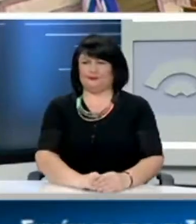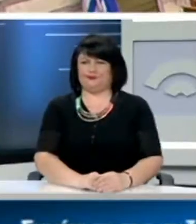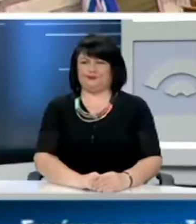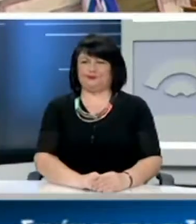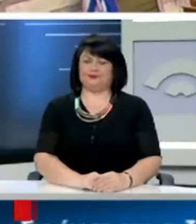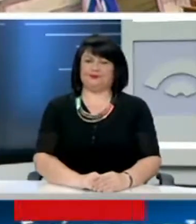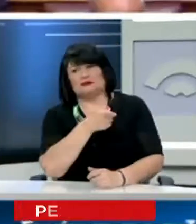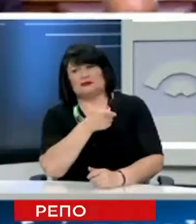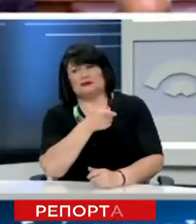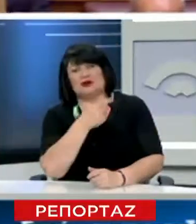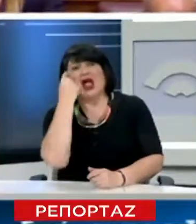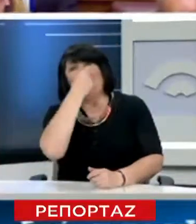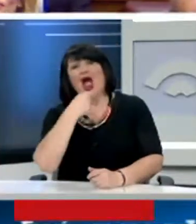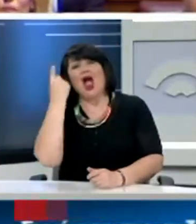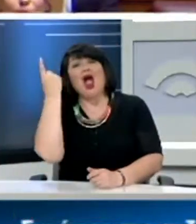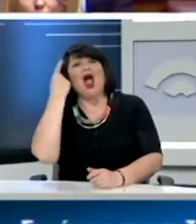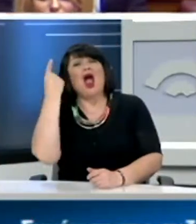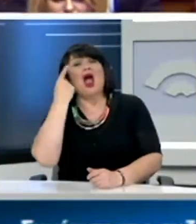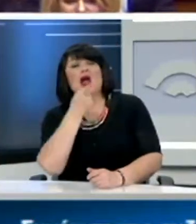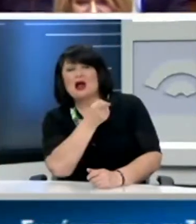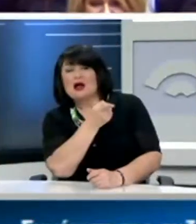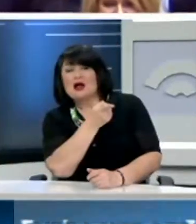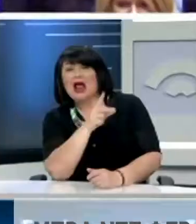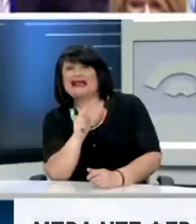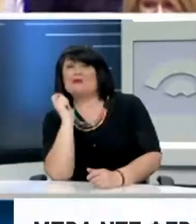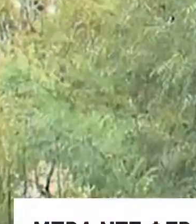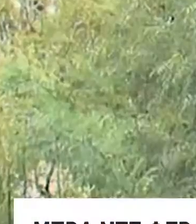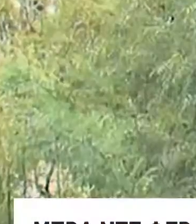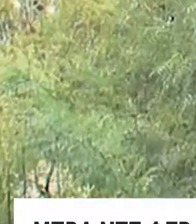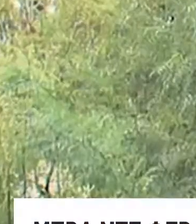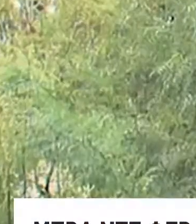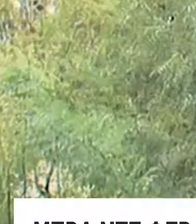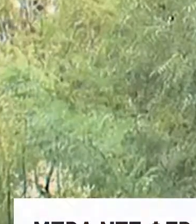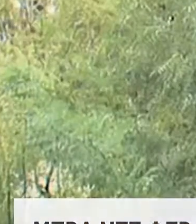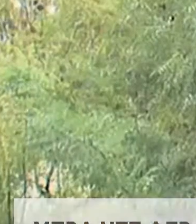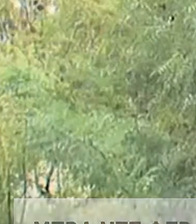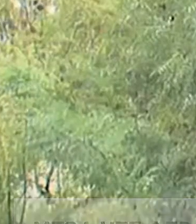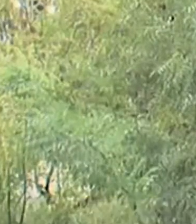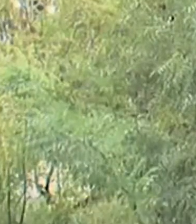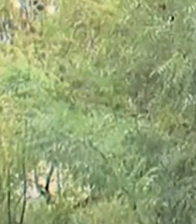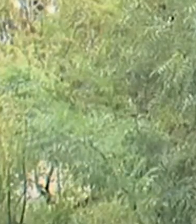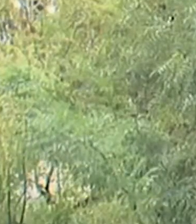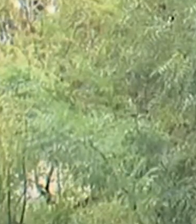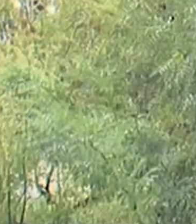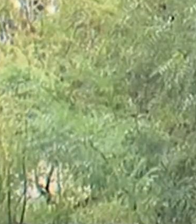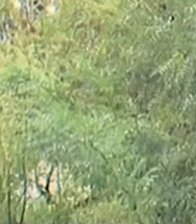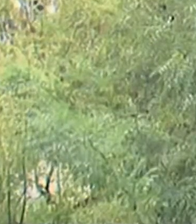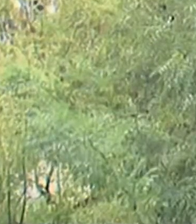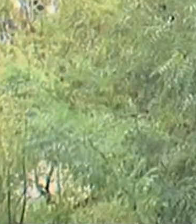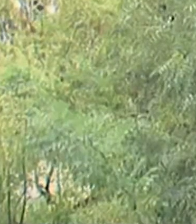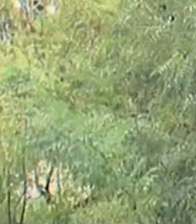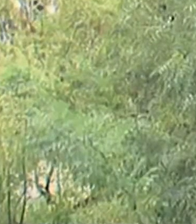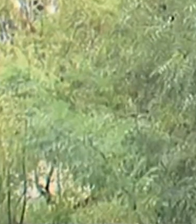του σχεδίου για μείωση των πρωτογενών πλεονασμάτων, κάνει λόγο ο ΣΥΡΙΖΑ. Ο προϋπολογισμός της Νέας Δημοκρατίας καταδεικνύει τα